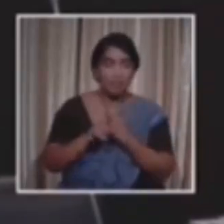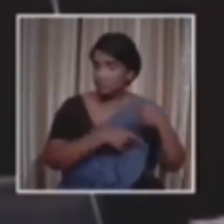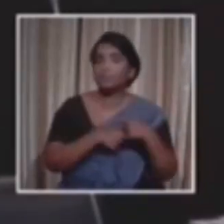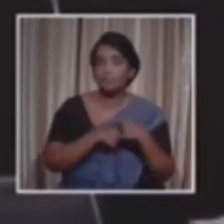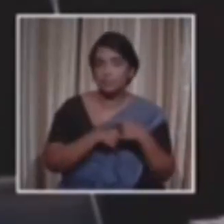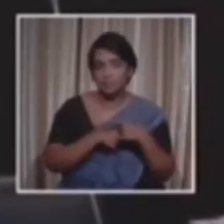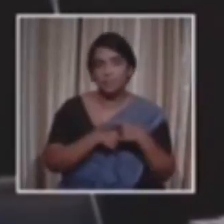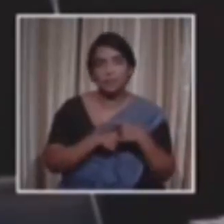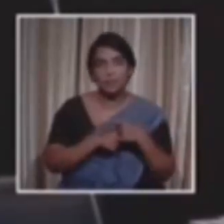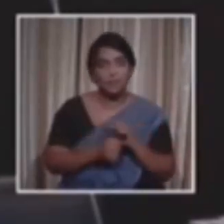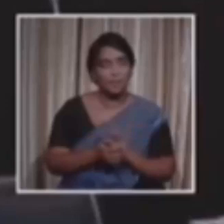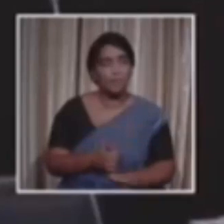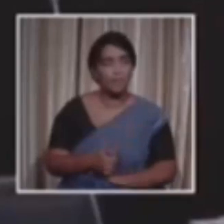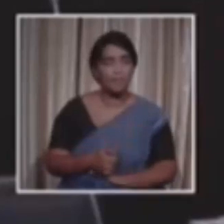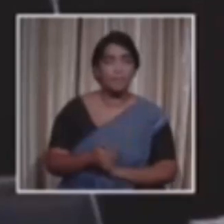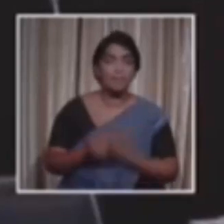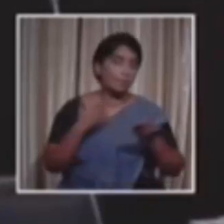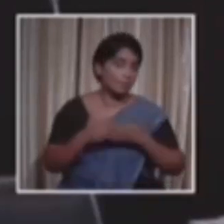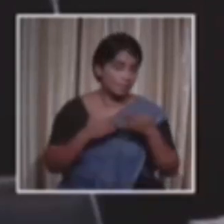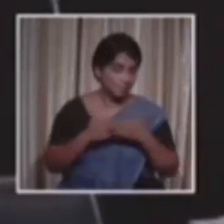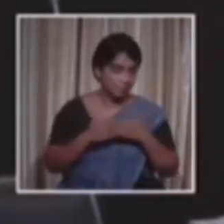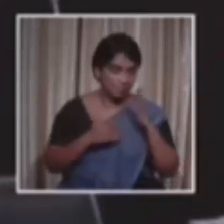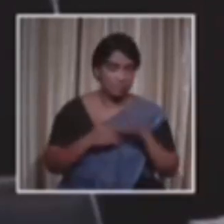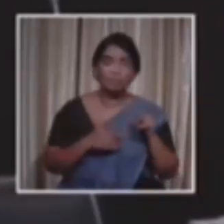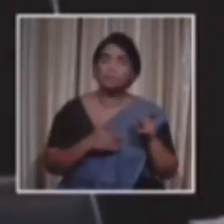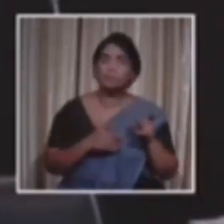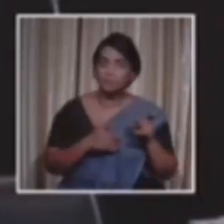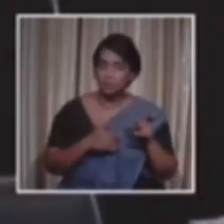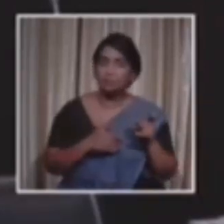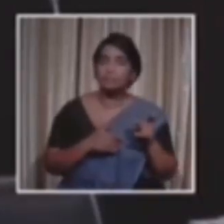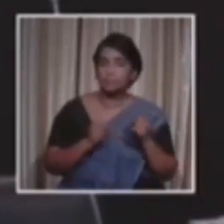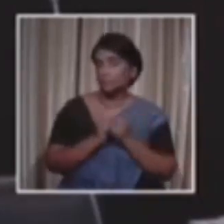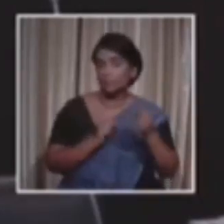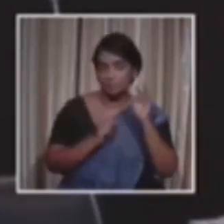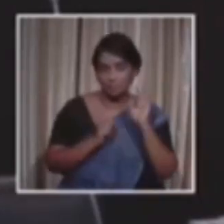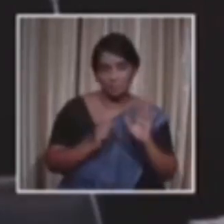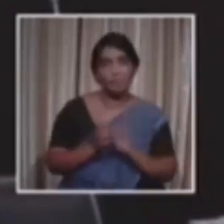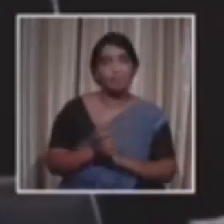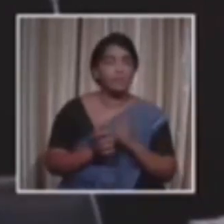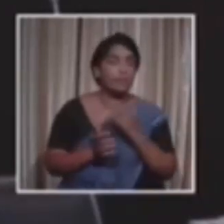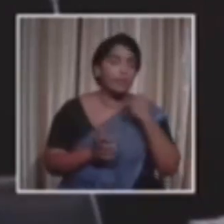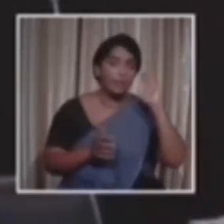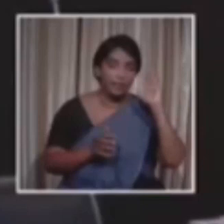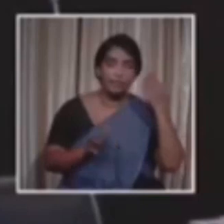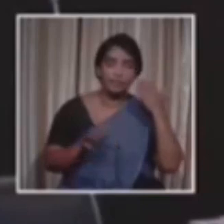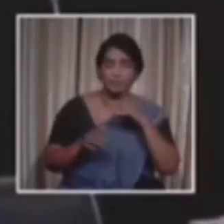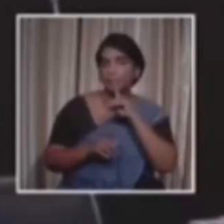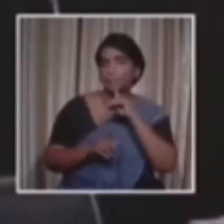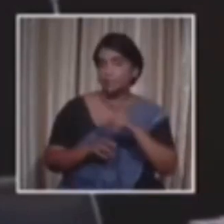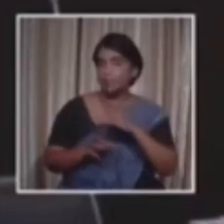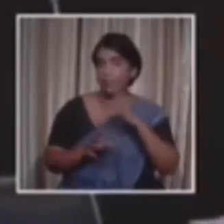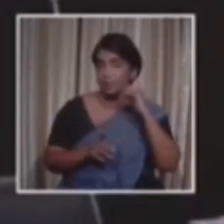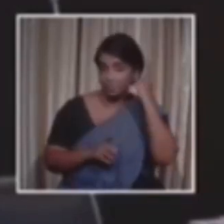நிலையங்களை உருவாக்குவதற்கு ஒரு மிக பொருத்தமான இடமாக பல நிபுணர்கள் சொல்லியிருக்கின்றார்கள். அதேபோல